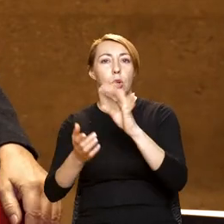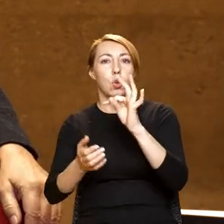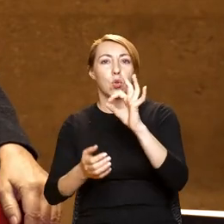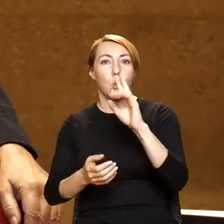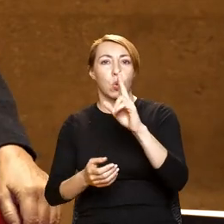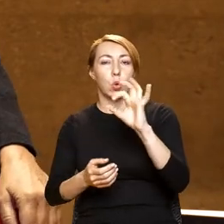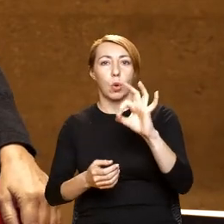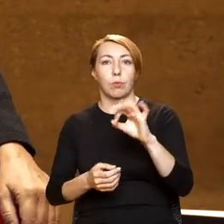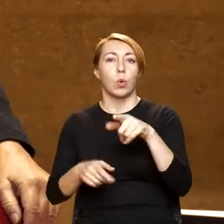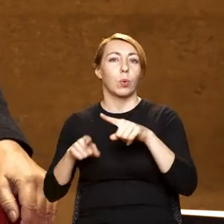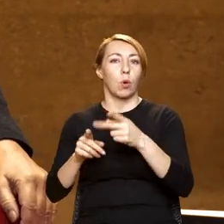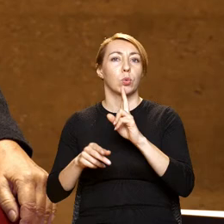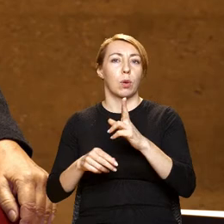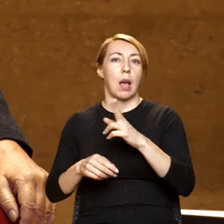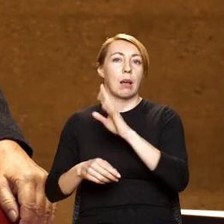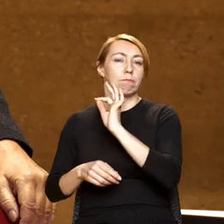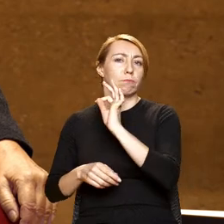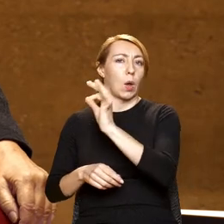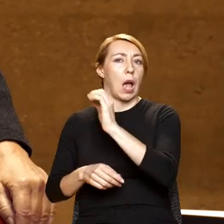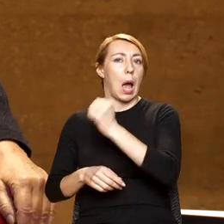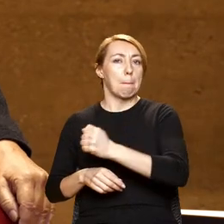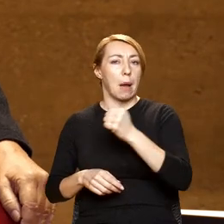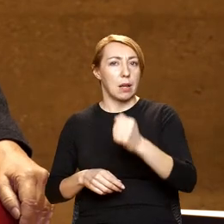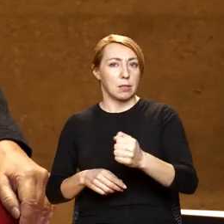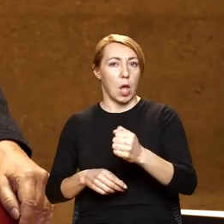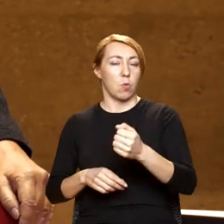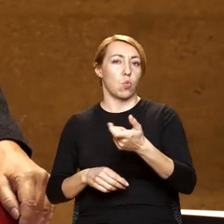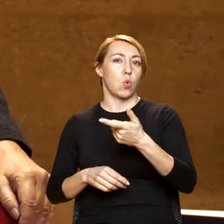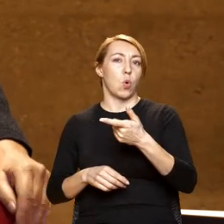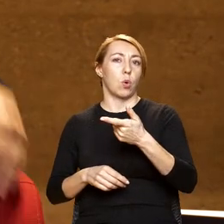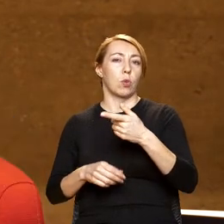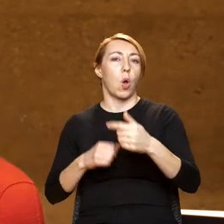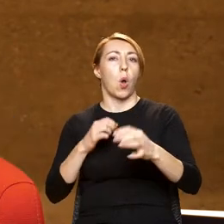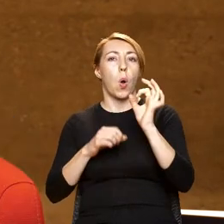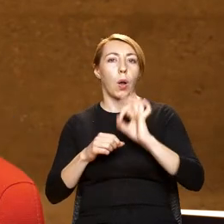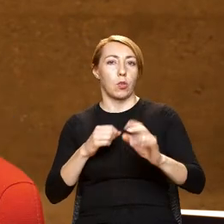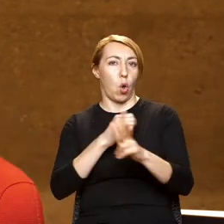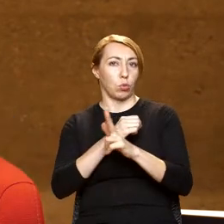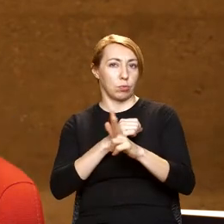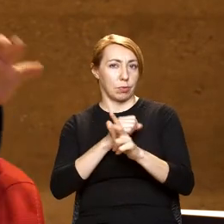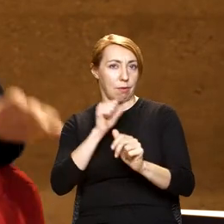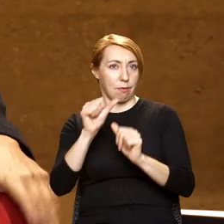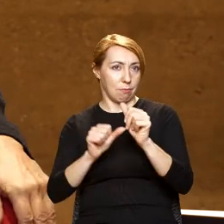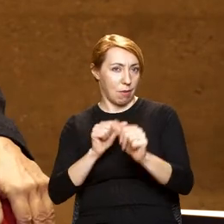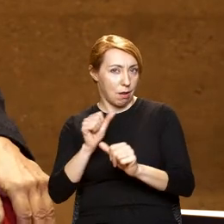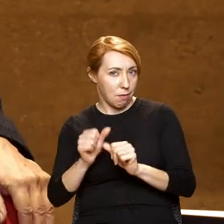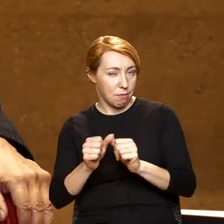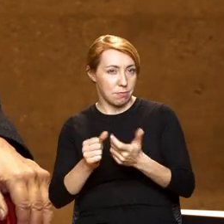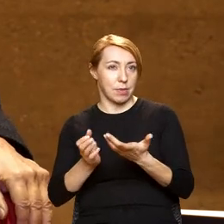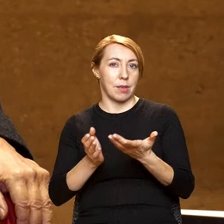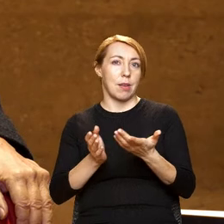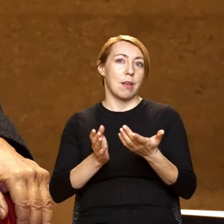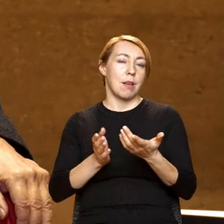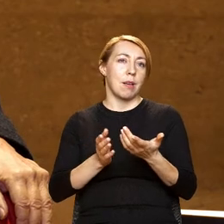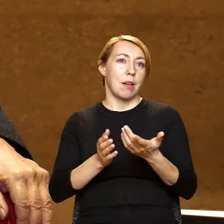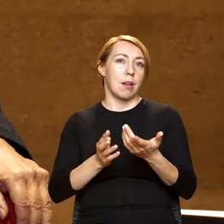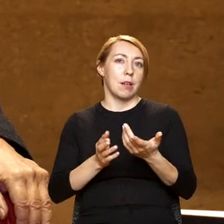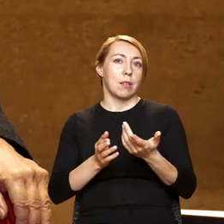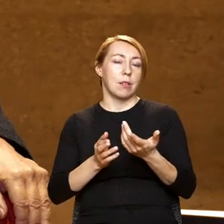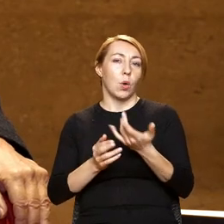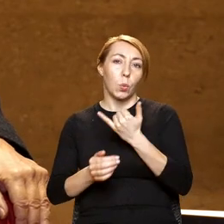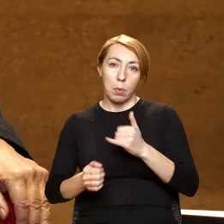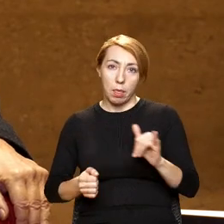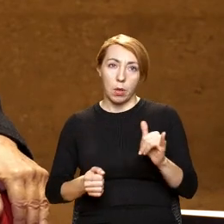przez ówczesnego ambasadora Pomianowskiego z okazji 80. rocznicy. Miał nawet swój panel jeden, także